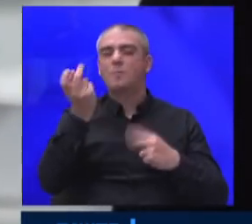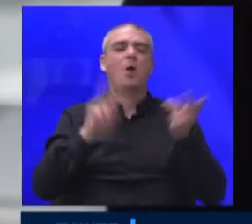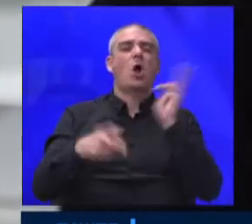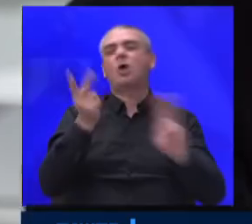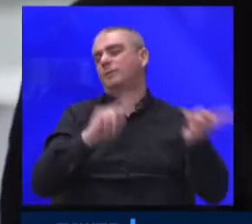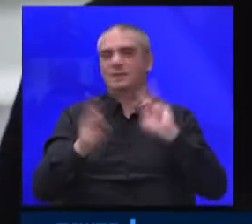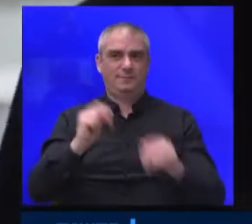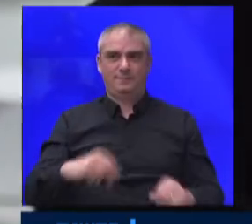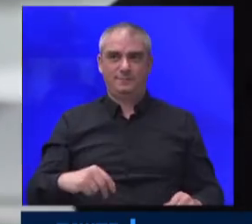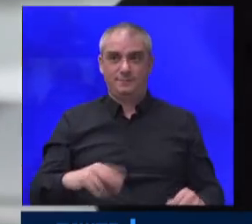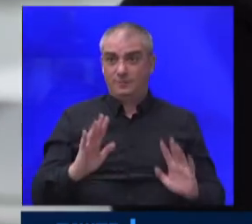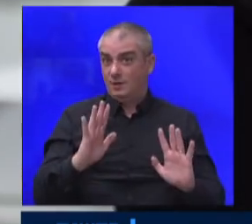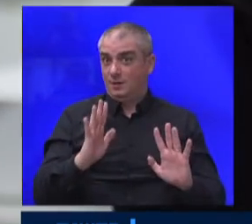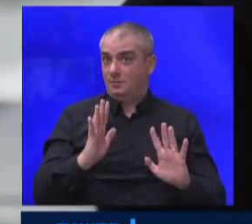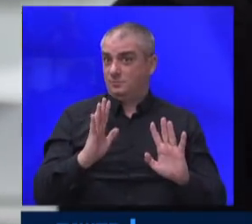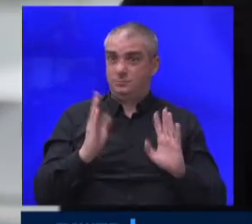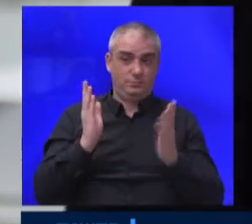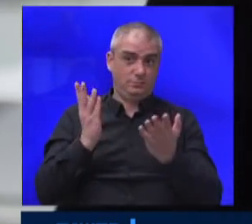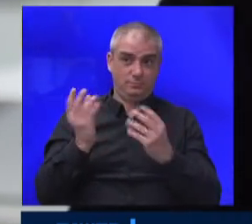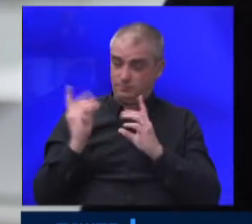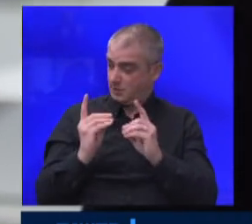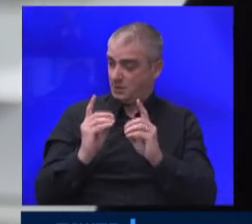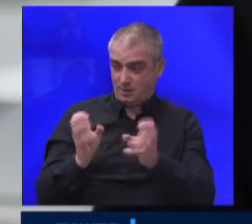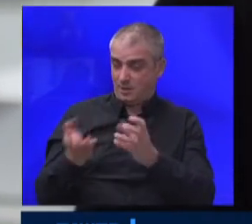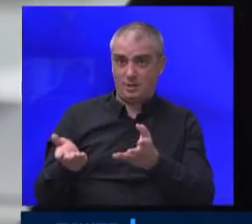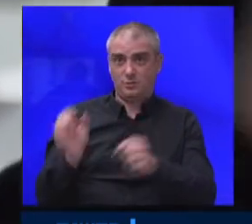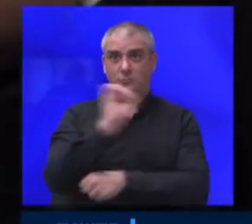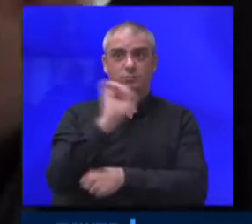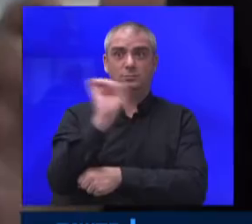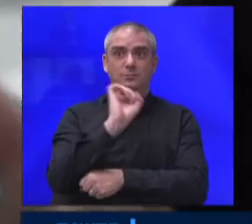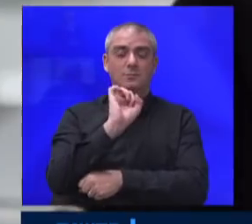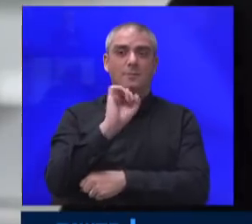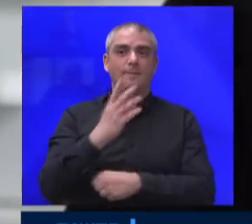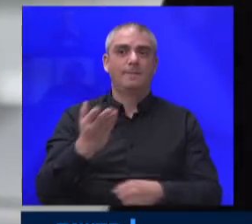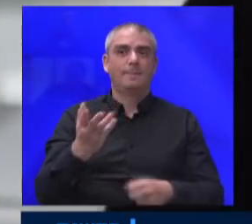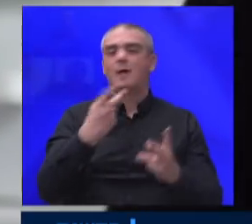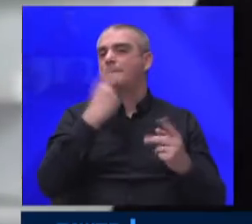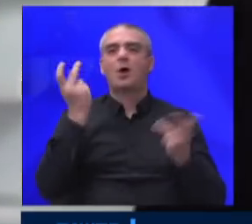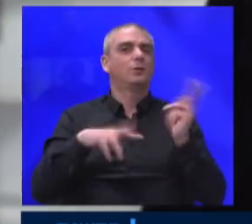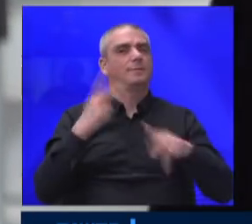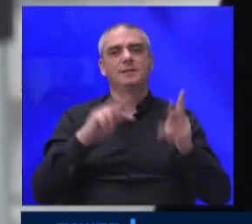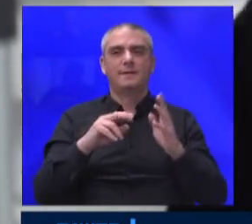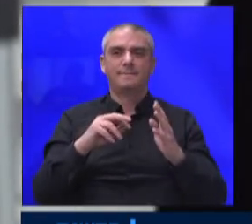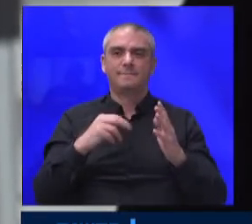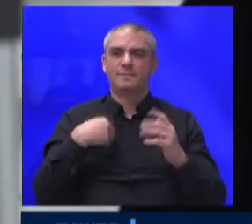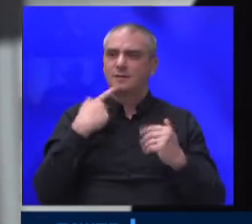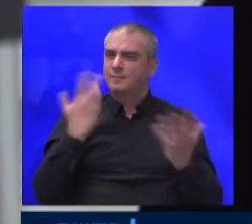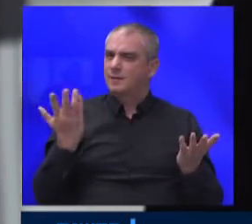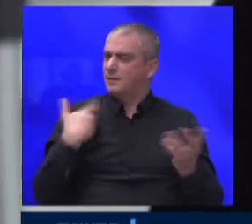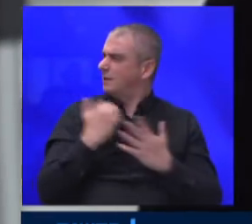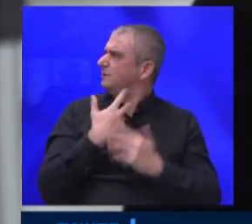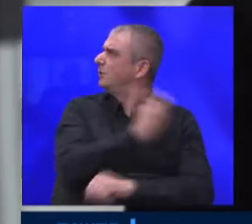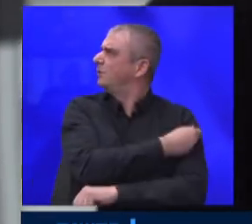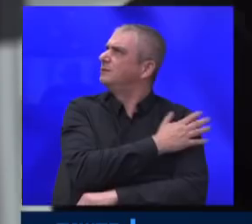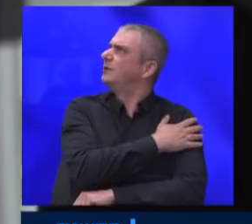ככה, בדרך הנה, אפרופו קושניר, הרדיו פתוח, מאות מתים. זאת אומרת, רגע, אבל עשינו חיסון, אבל היינו